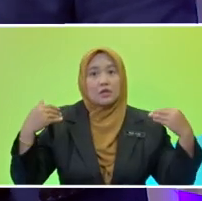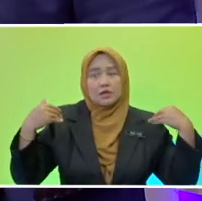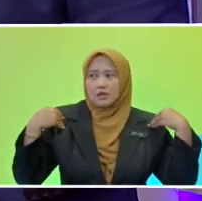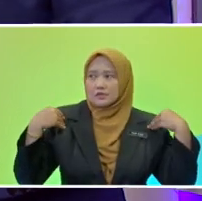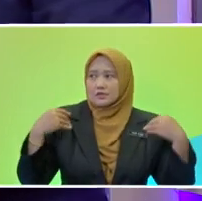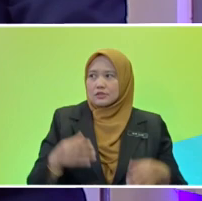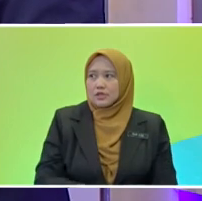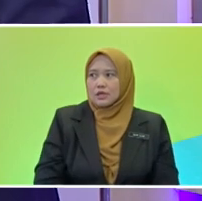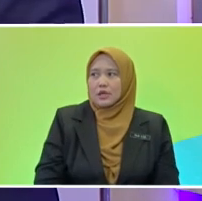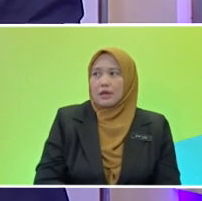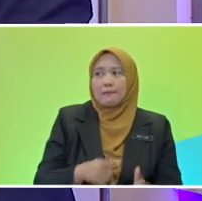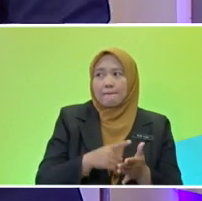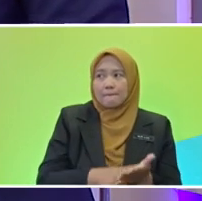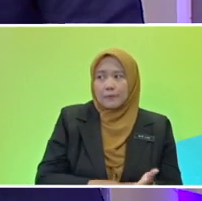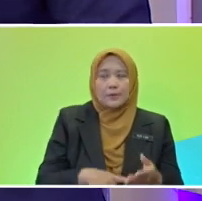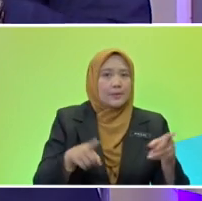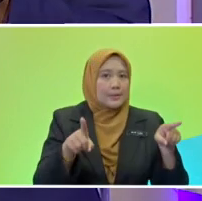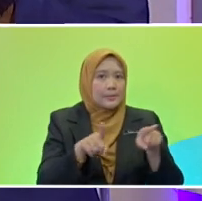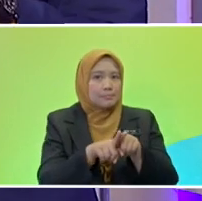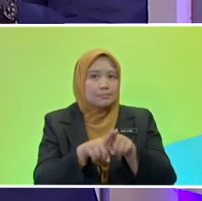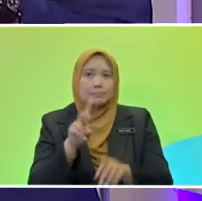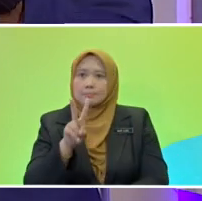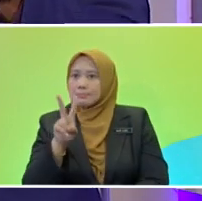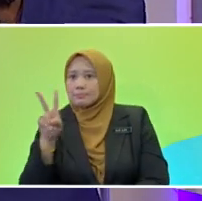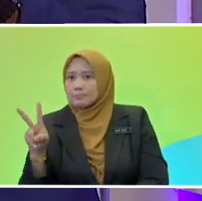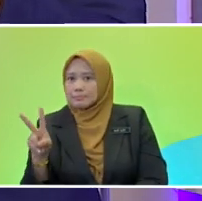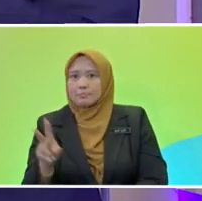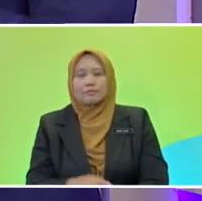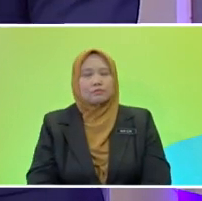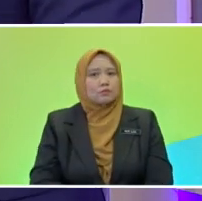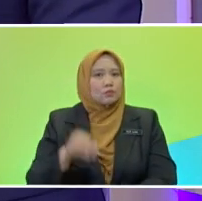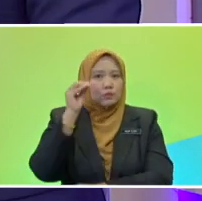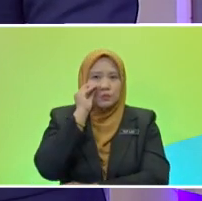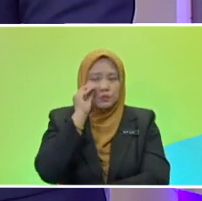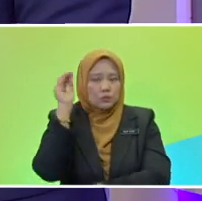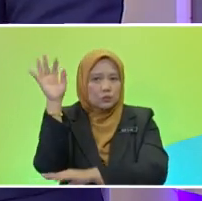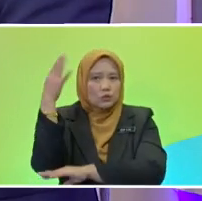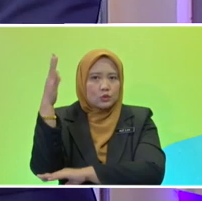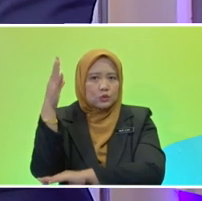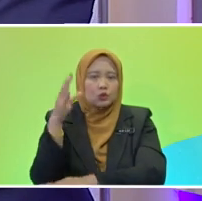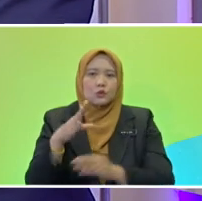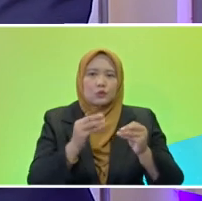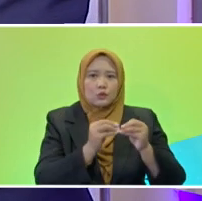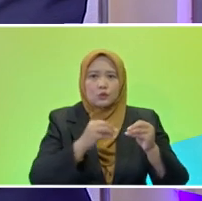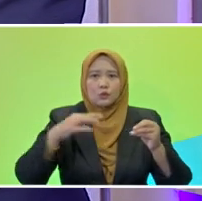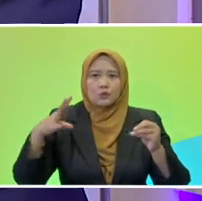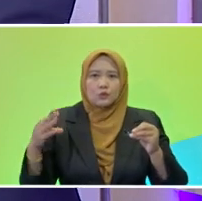Apakah persamaan kedua-dua pokok terong dan pokok tomato ini jadi Abah Irfan silau Keluarkan